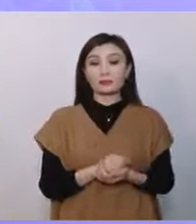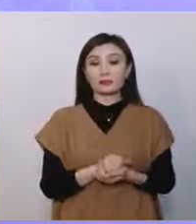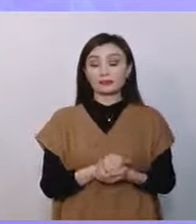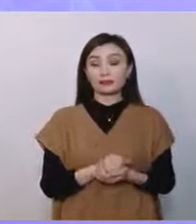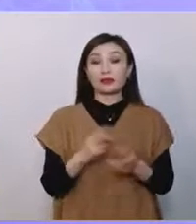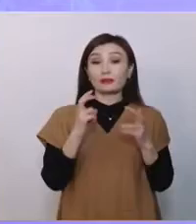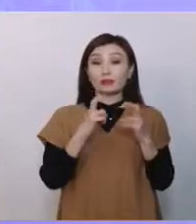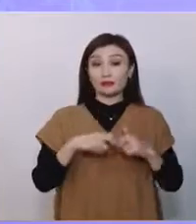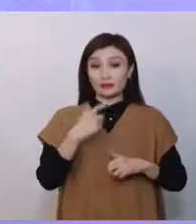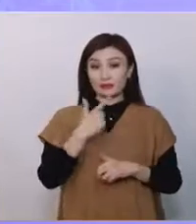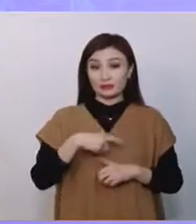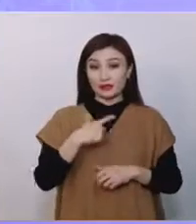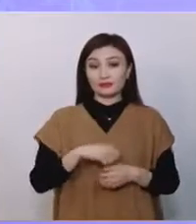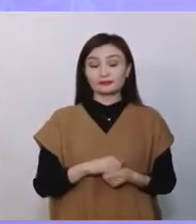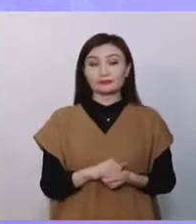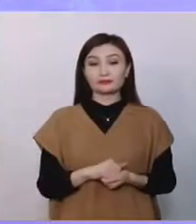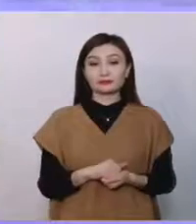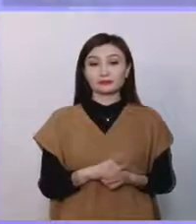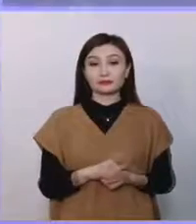проверьте себя